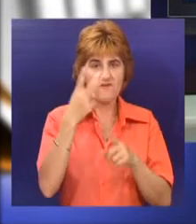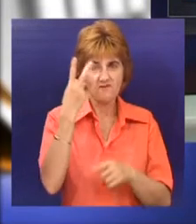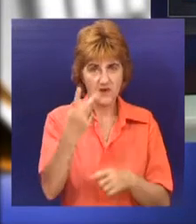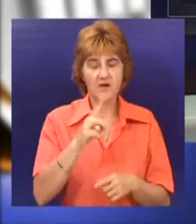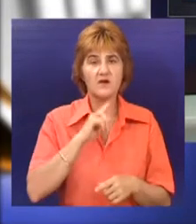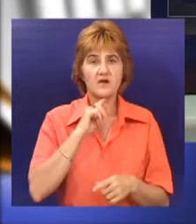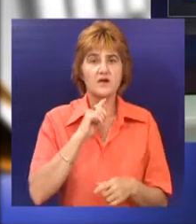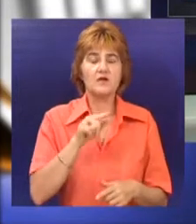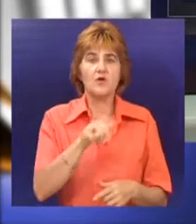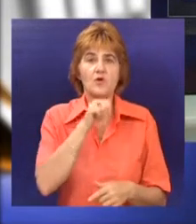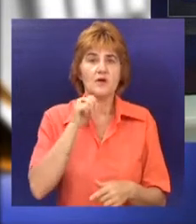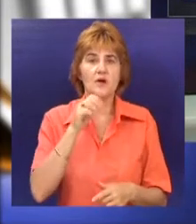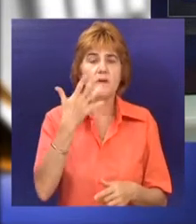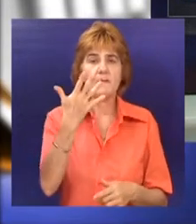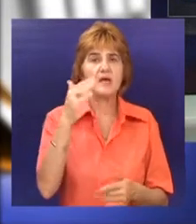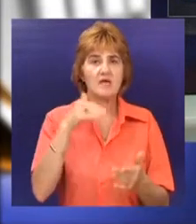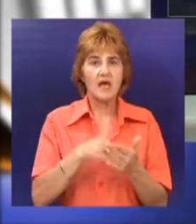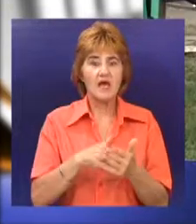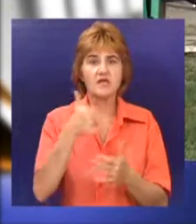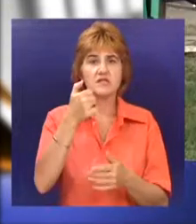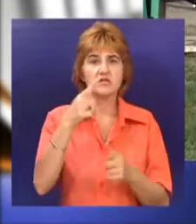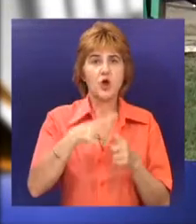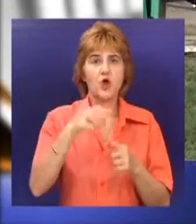okrug iznosi 5100 tona pšenice.